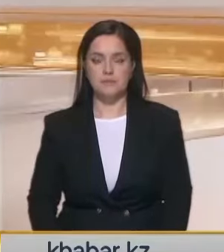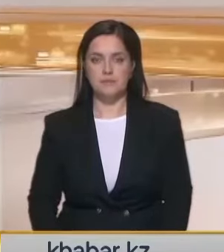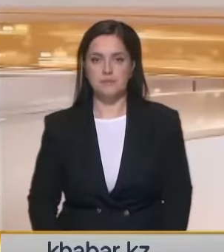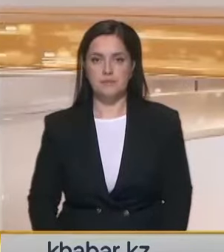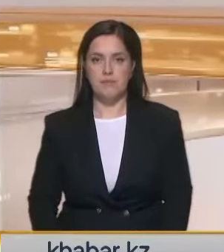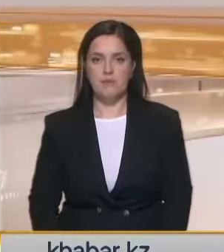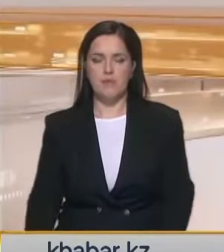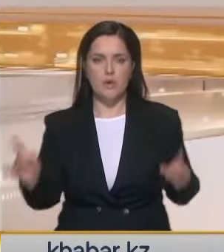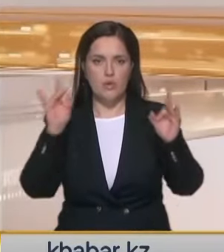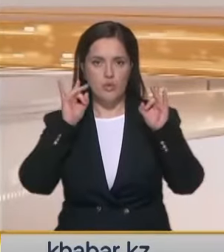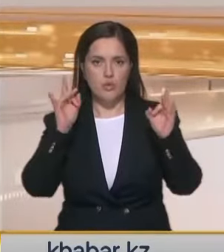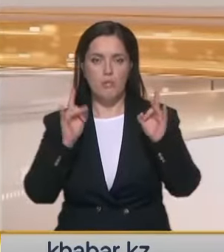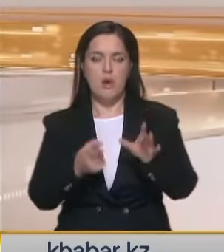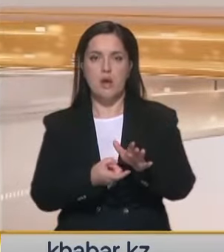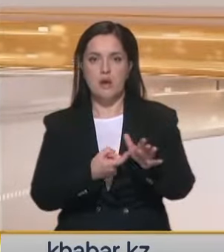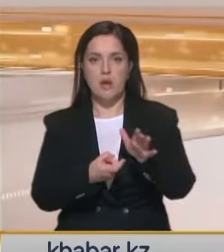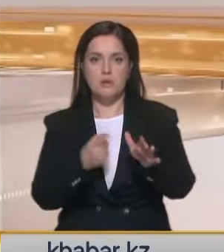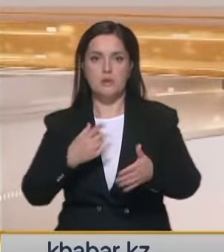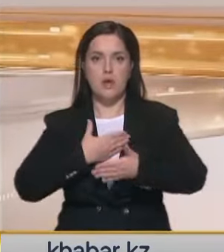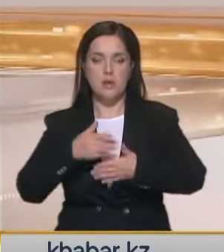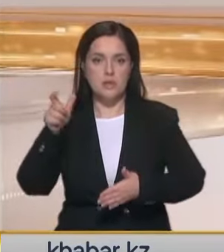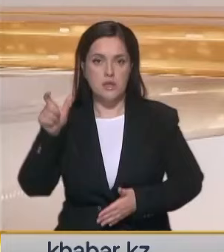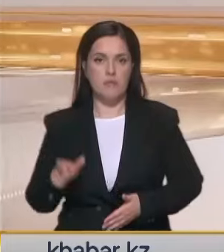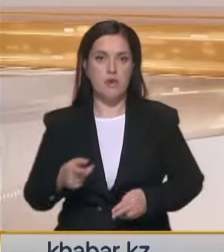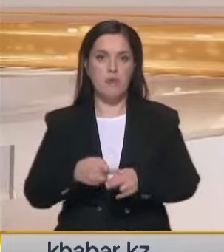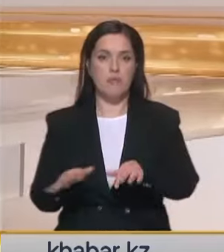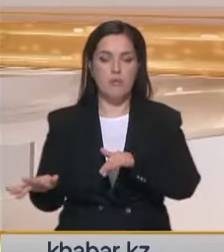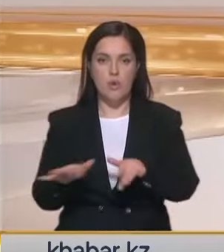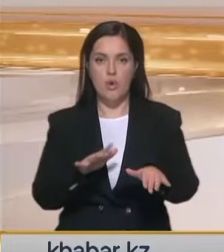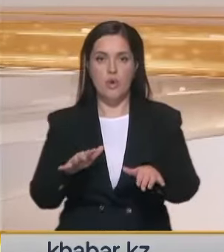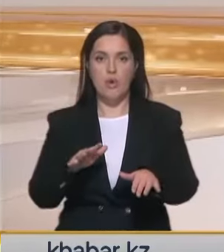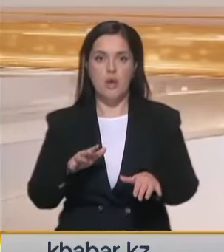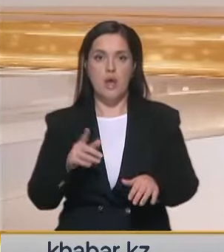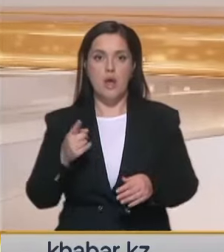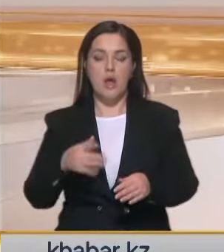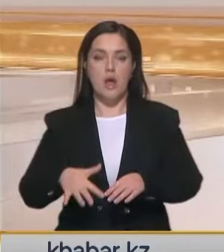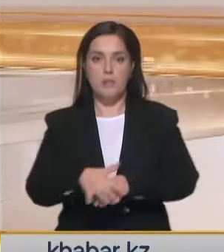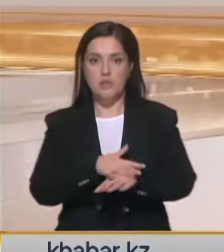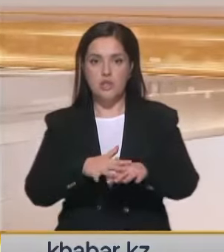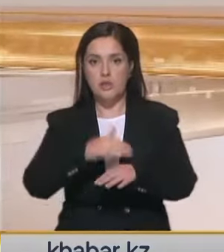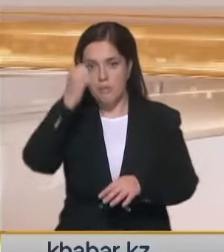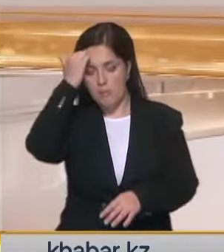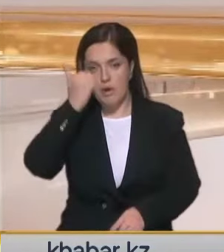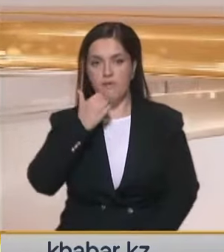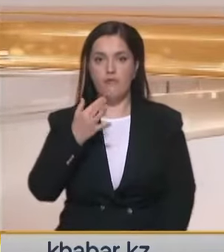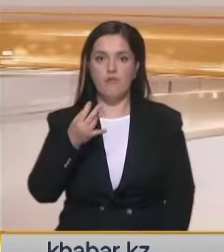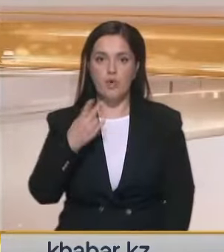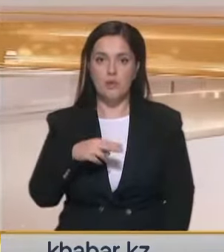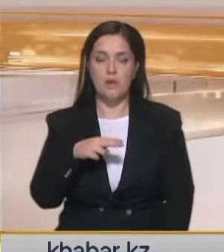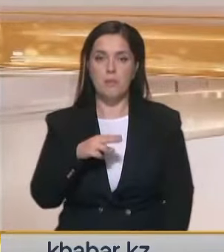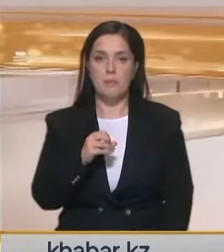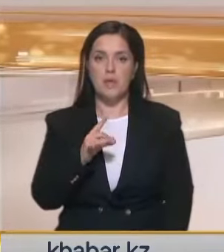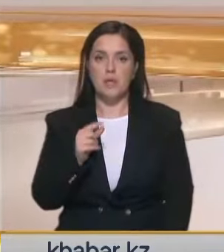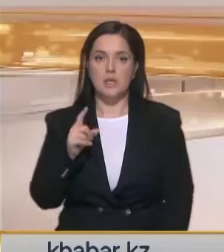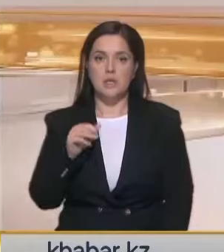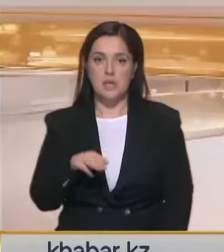Громкое расследование в отношении активистки волонтерского движения и учредителя общественного благотворительного фонда «Перизат Кайрат» еще